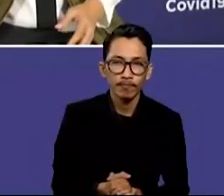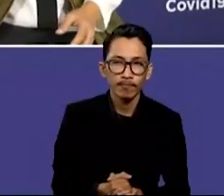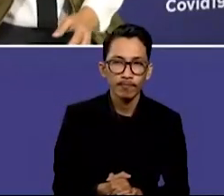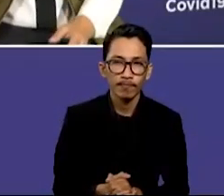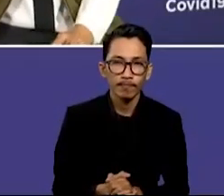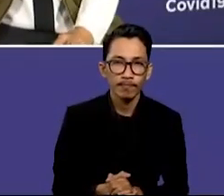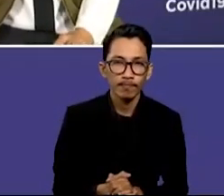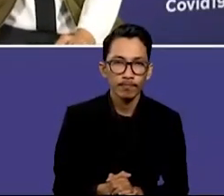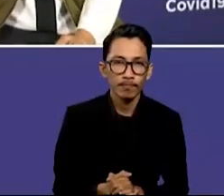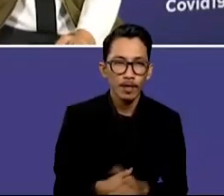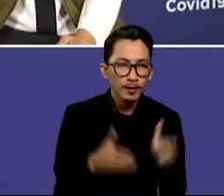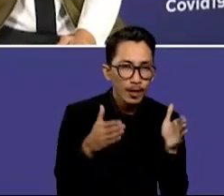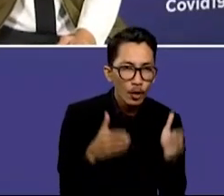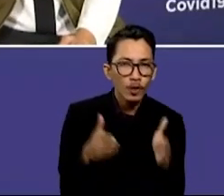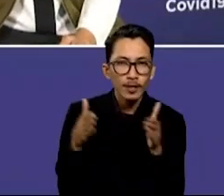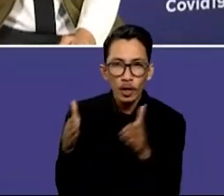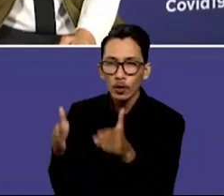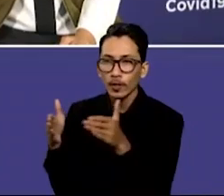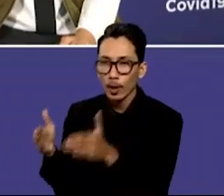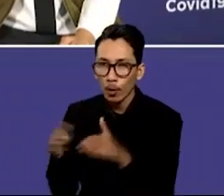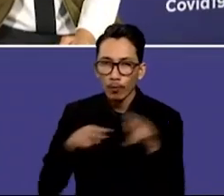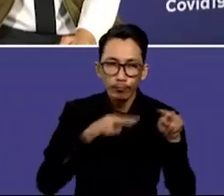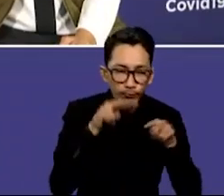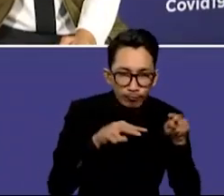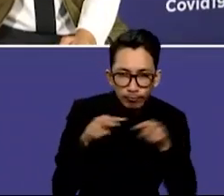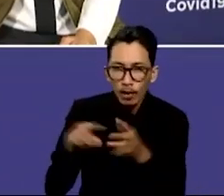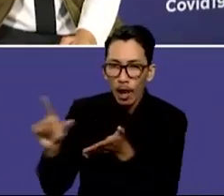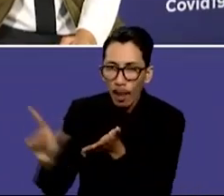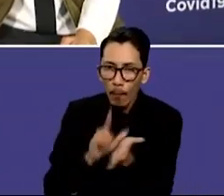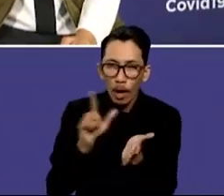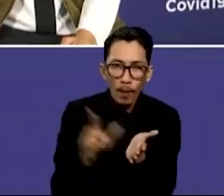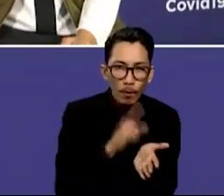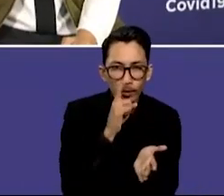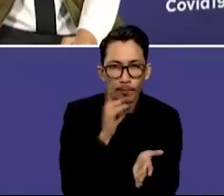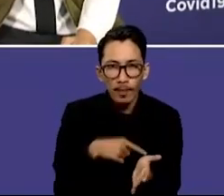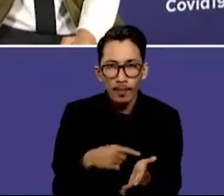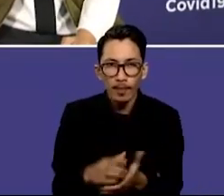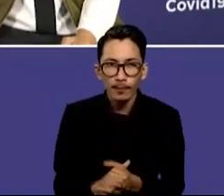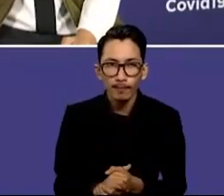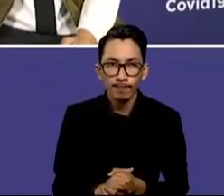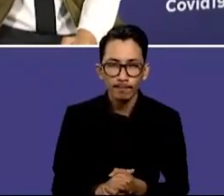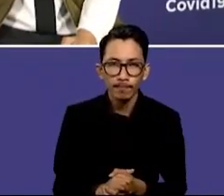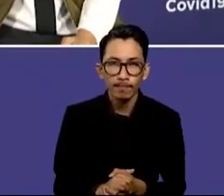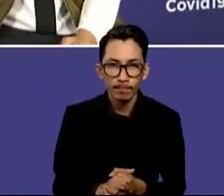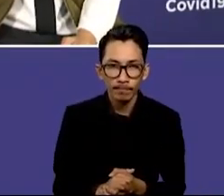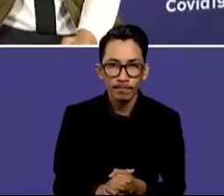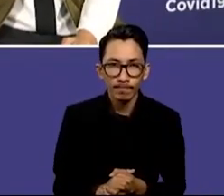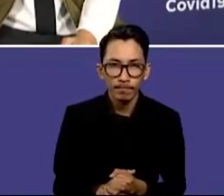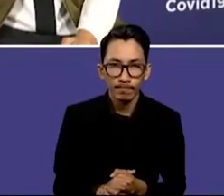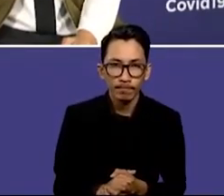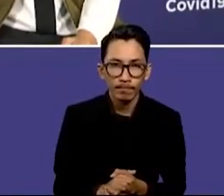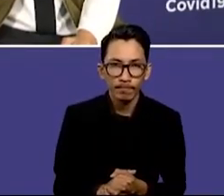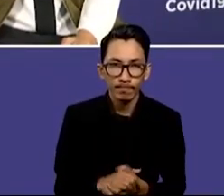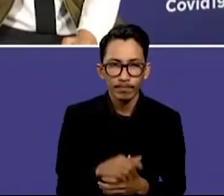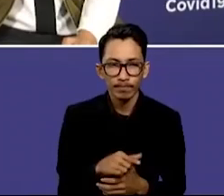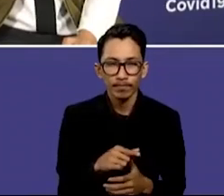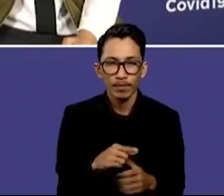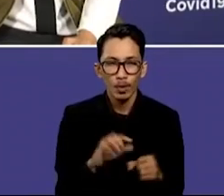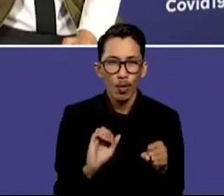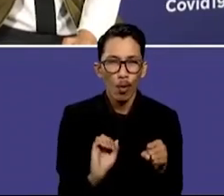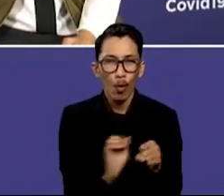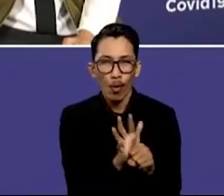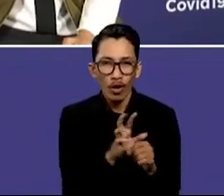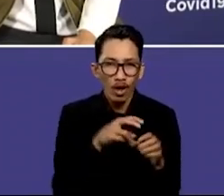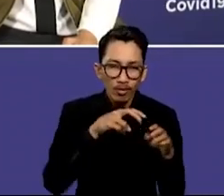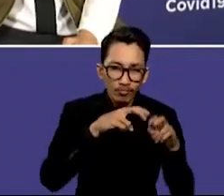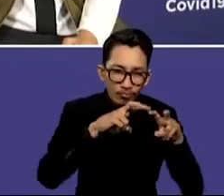untuk segera temu cepat, lapor cepat dan baik, pelajari telaah ini penyakit jenis apa gitu.